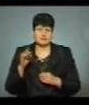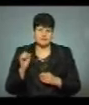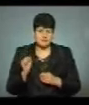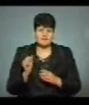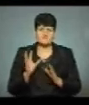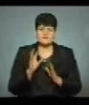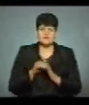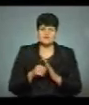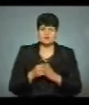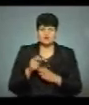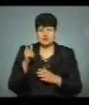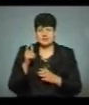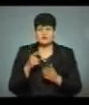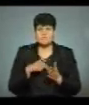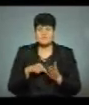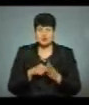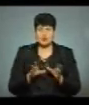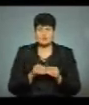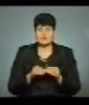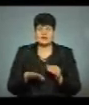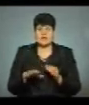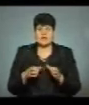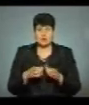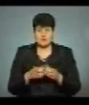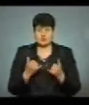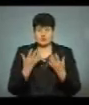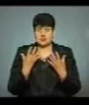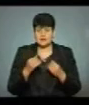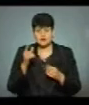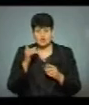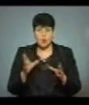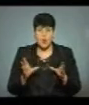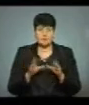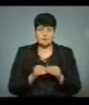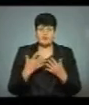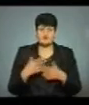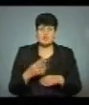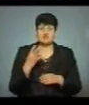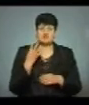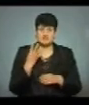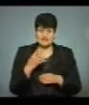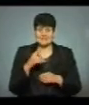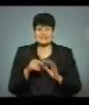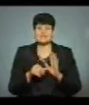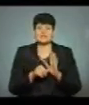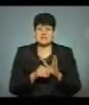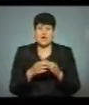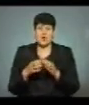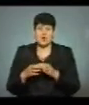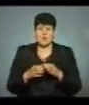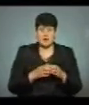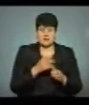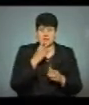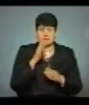плану, віднесена до Чортківської міської об'єднаної територіальної громади. На сьогоднішній день Чортків об'єднав вже 4 із 6 громад, які